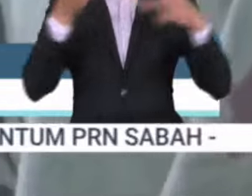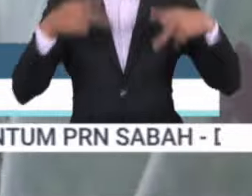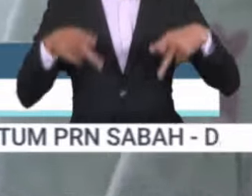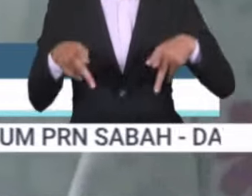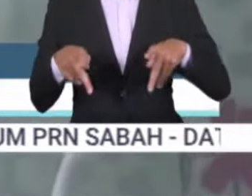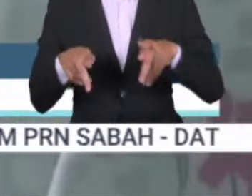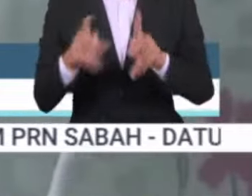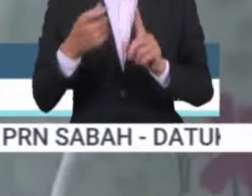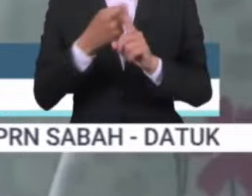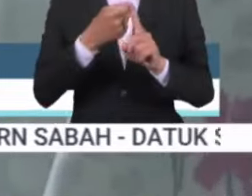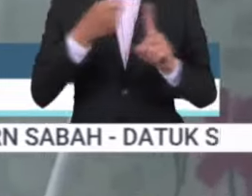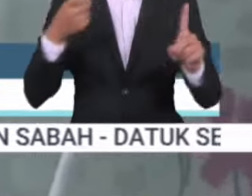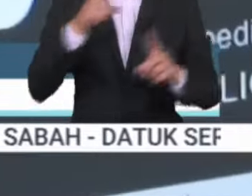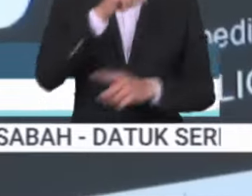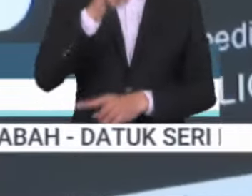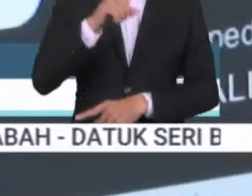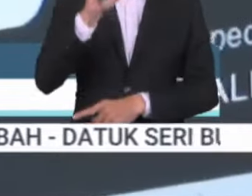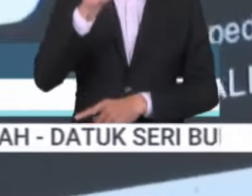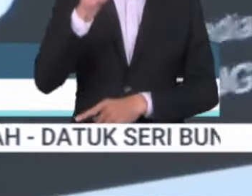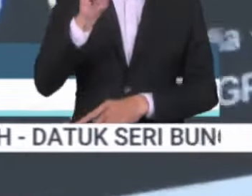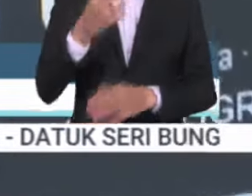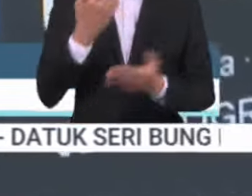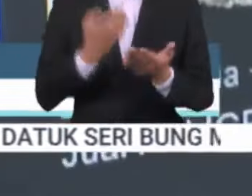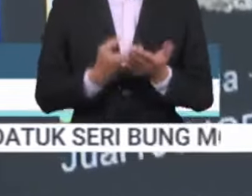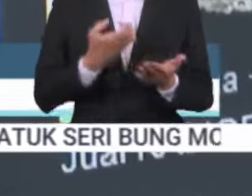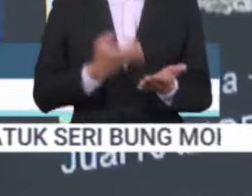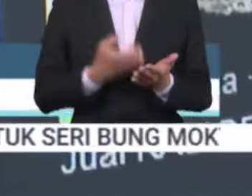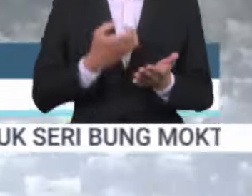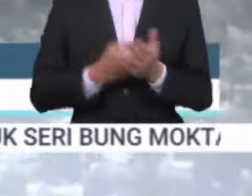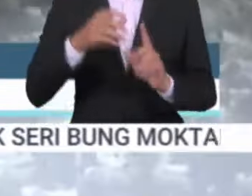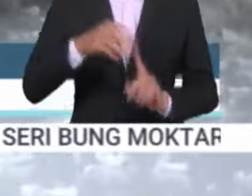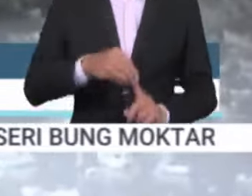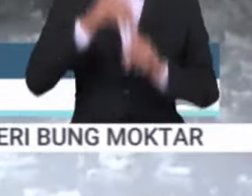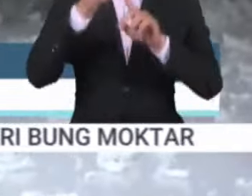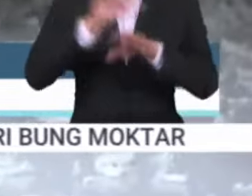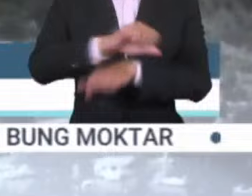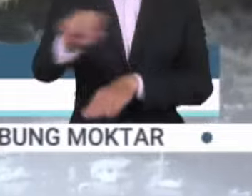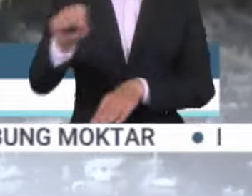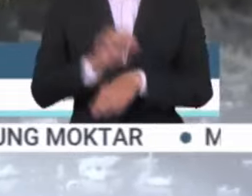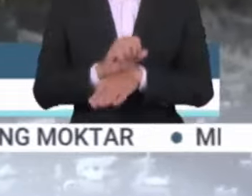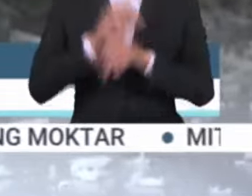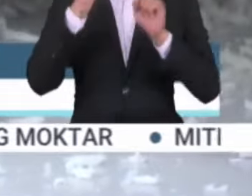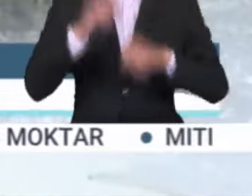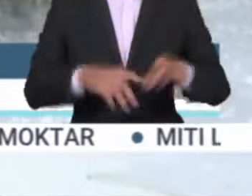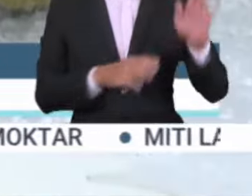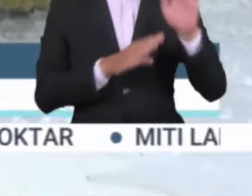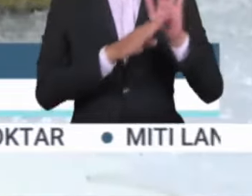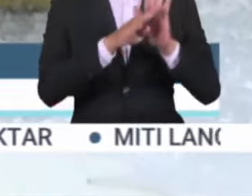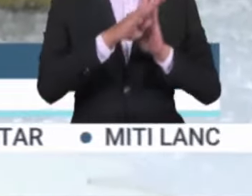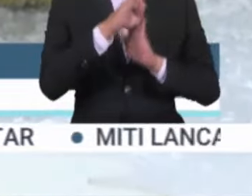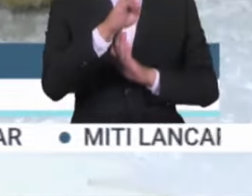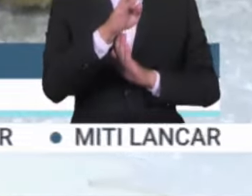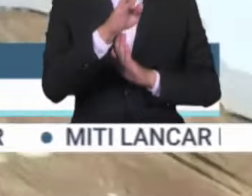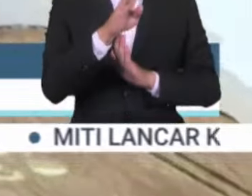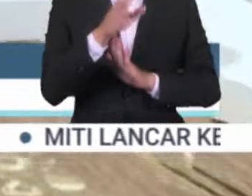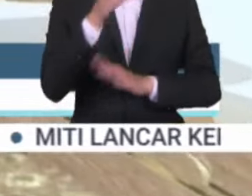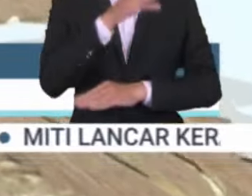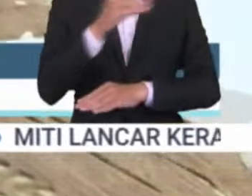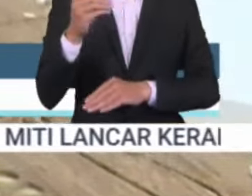merebut peluang daripada zon ekonomi khas Johor Singapura yang mampu menjadi lonjakan dan katalis kepada